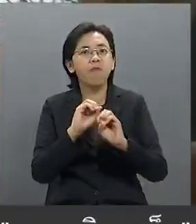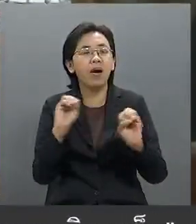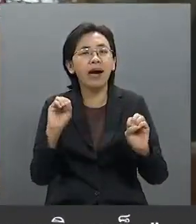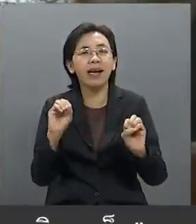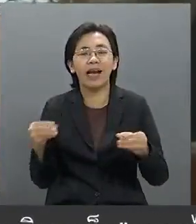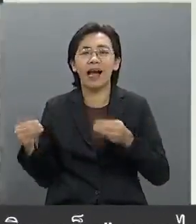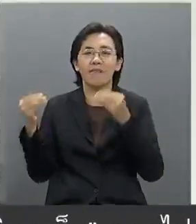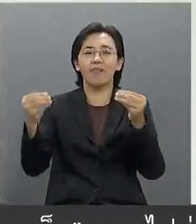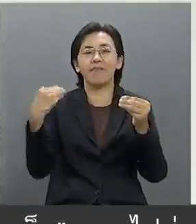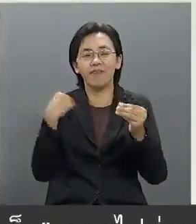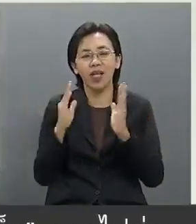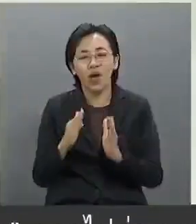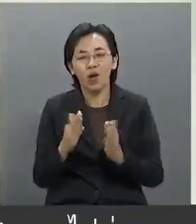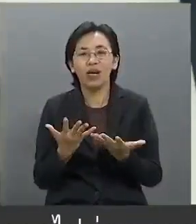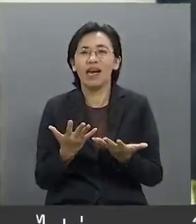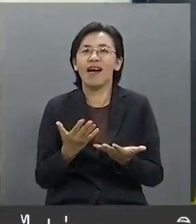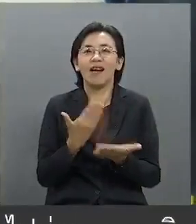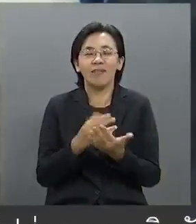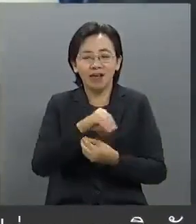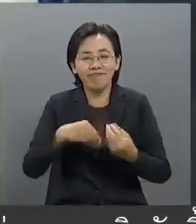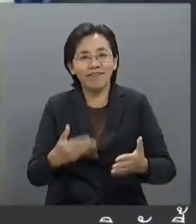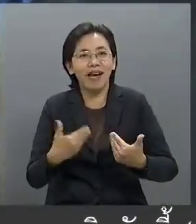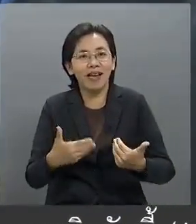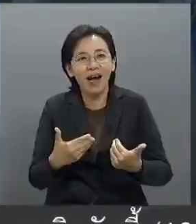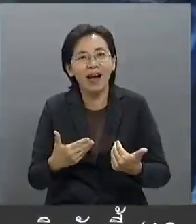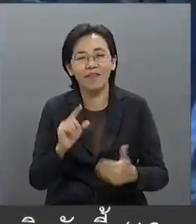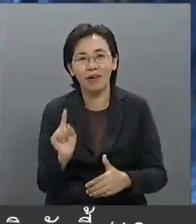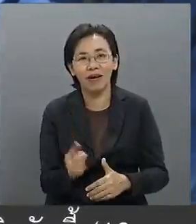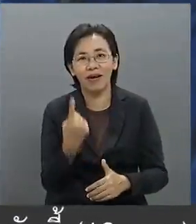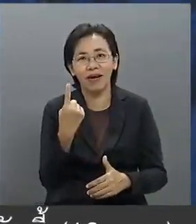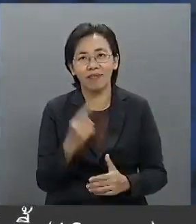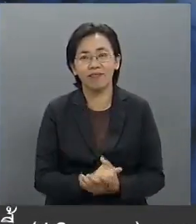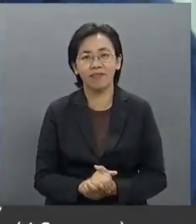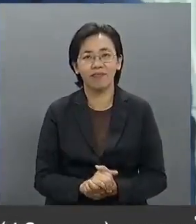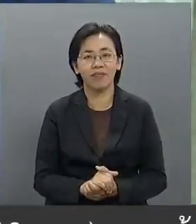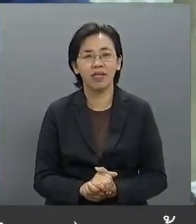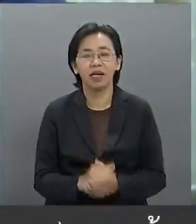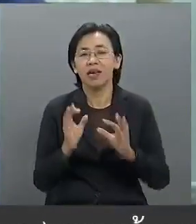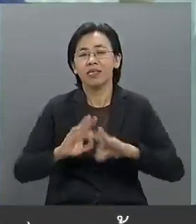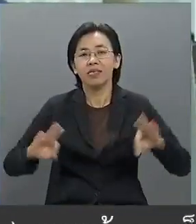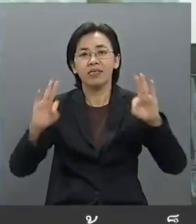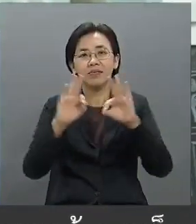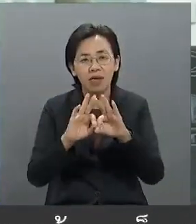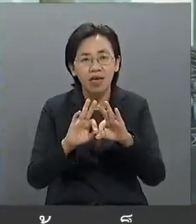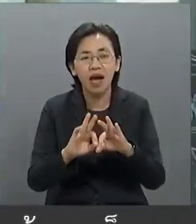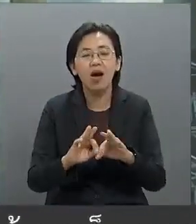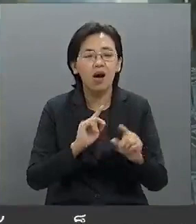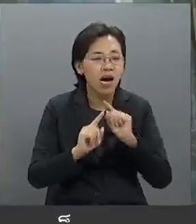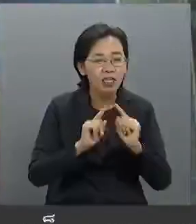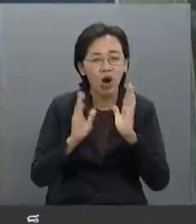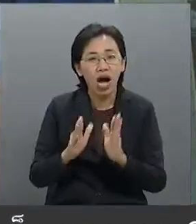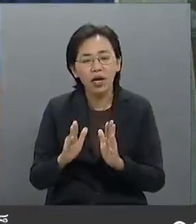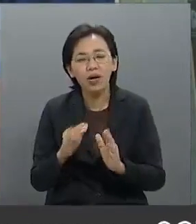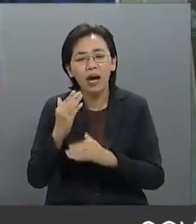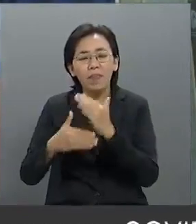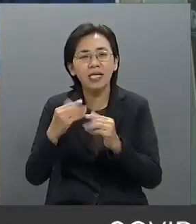ลปินรุ่นน้องมีรายได้จากภาพพิมพ์ครั้งแรกในรอบหลายเดือนที่สำคัญยังสร้างคอนเนคชั่นให้น้องไปต่อยอดด้วยตัวเ